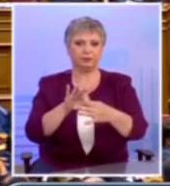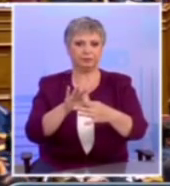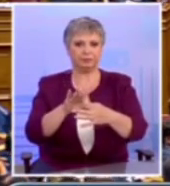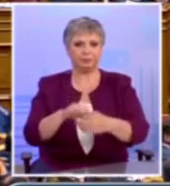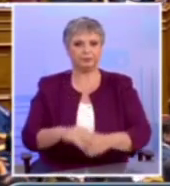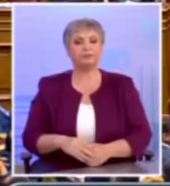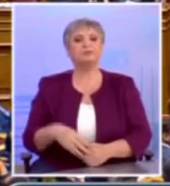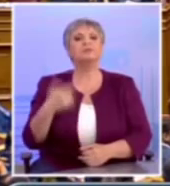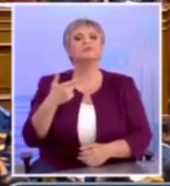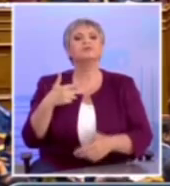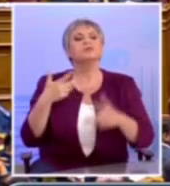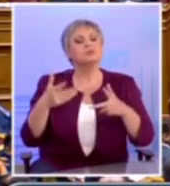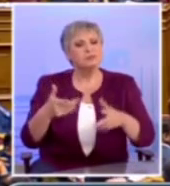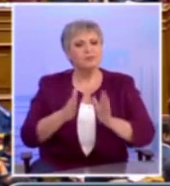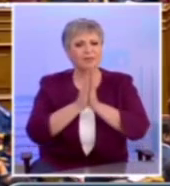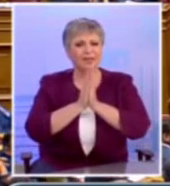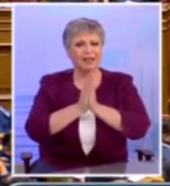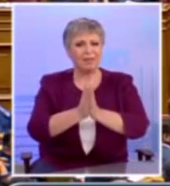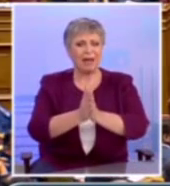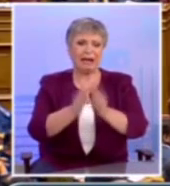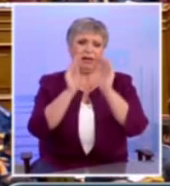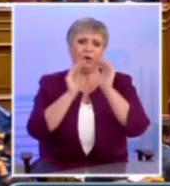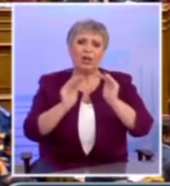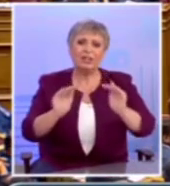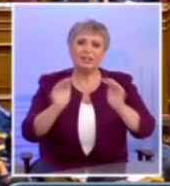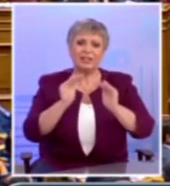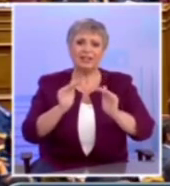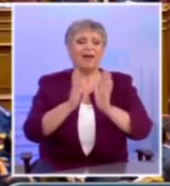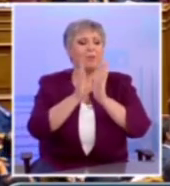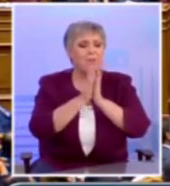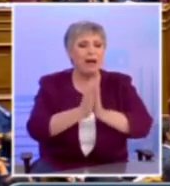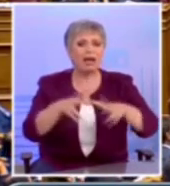συνεχίστε κύριε Υπουργέ. Κυρίες, κύριοι, ησυχία.